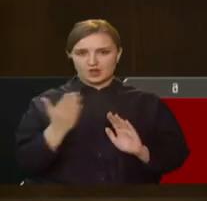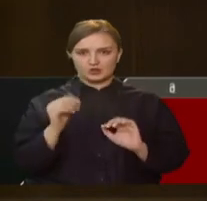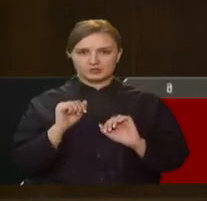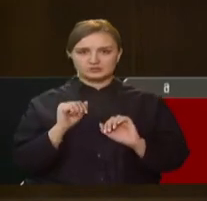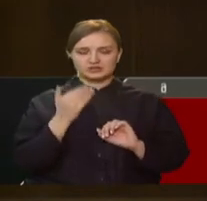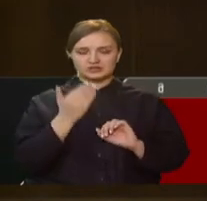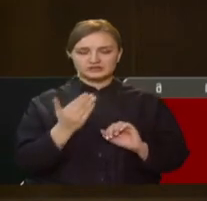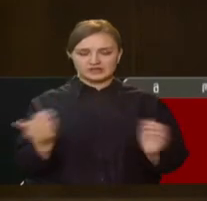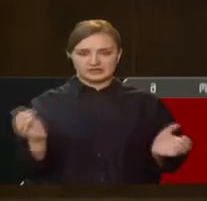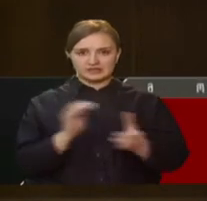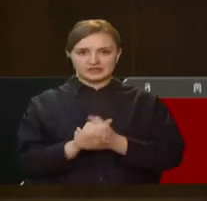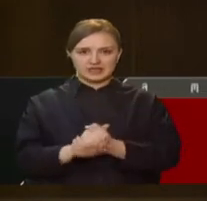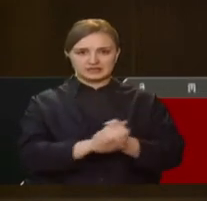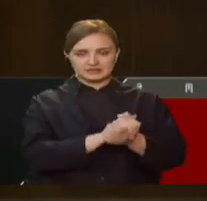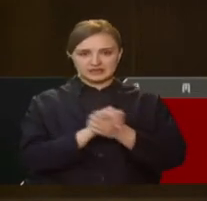պոլիտիկուրի